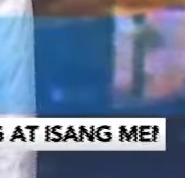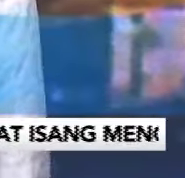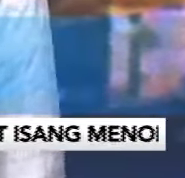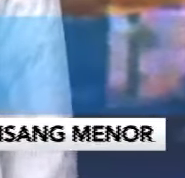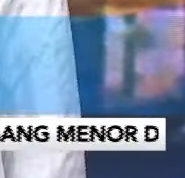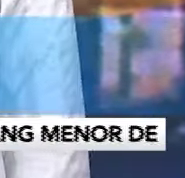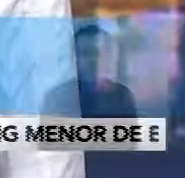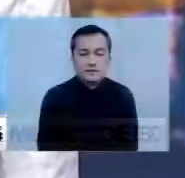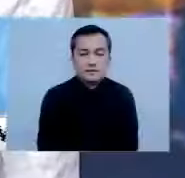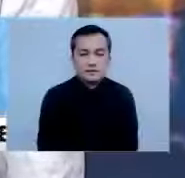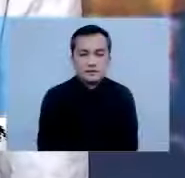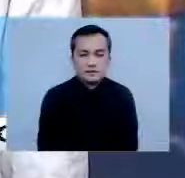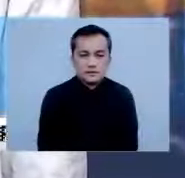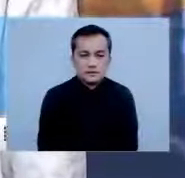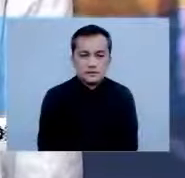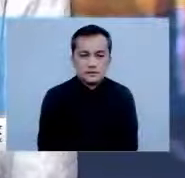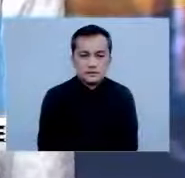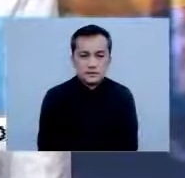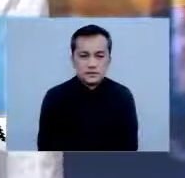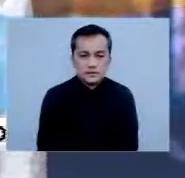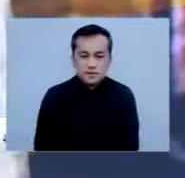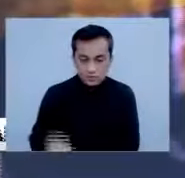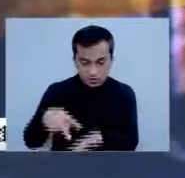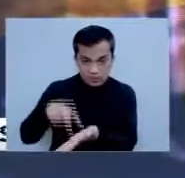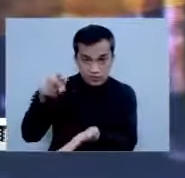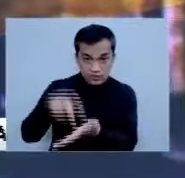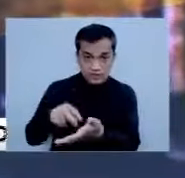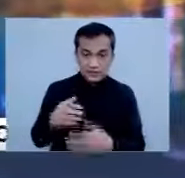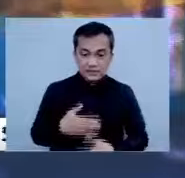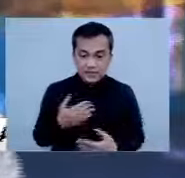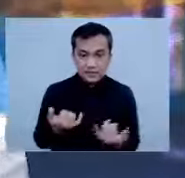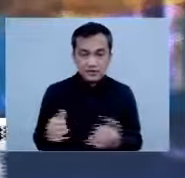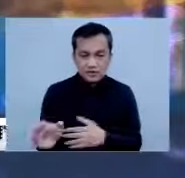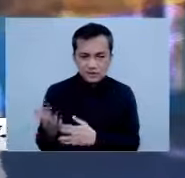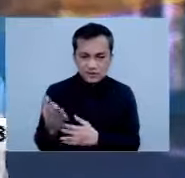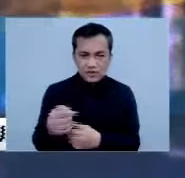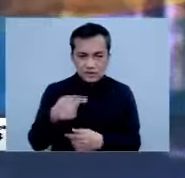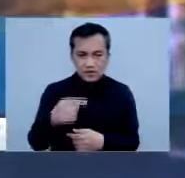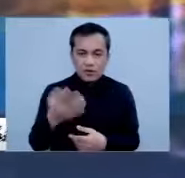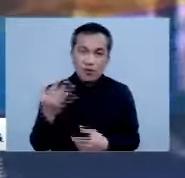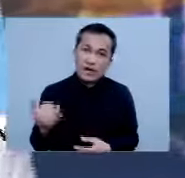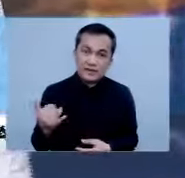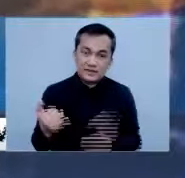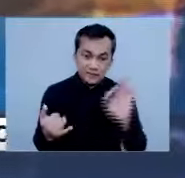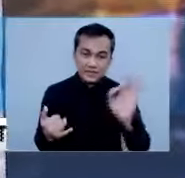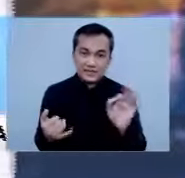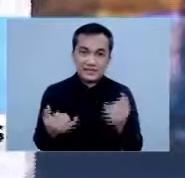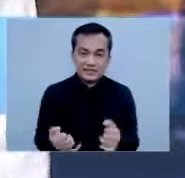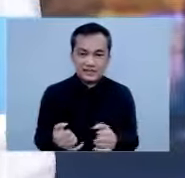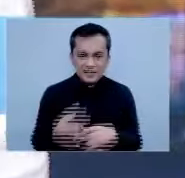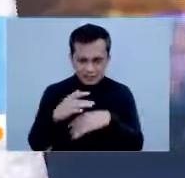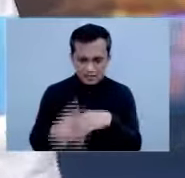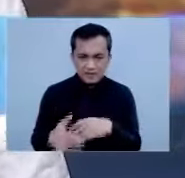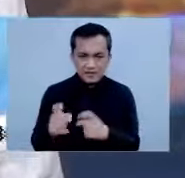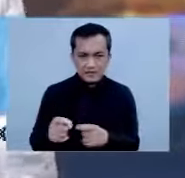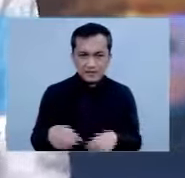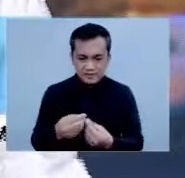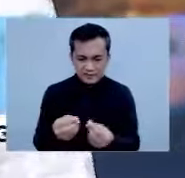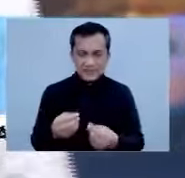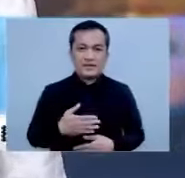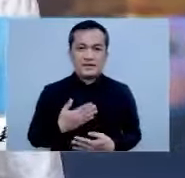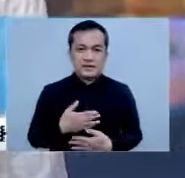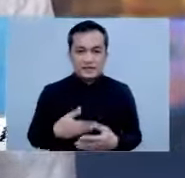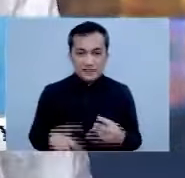sa wikang kuyunon. Lumulundag na naman ang saya ngayong umaga dahil bukod sa Biyernes na may maaga tayong pampahappy at pampadagdag